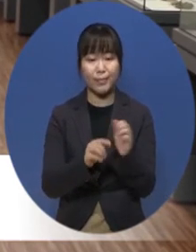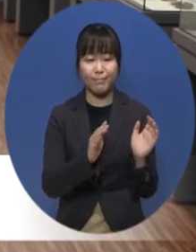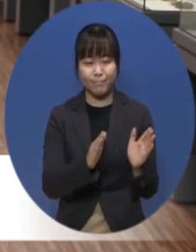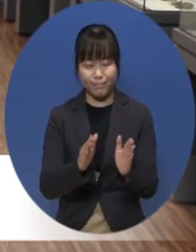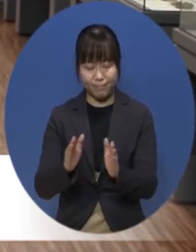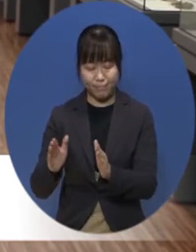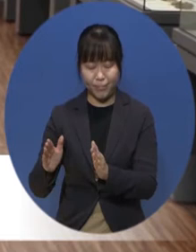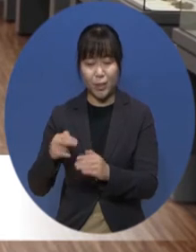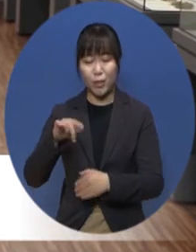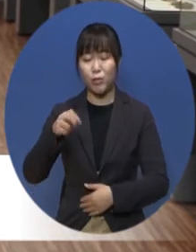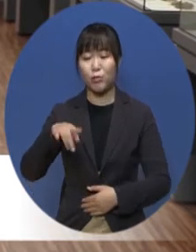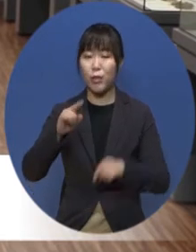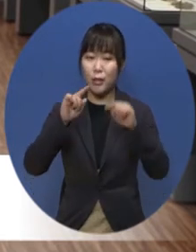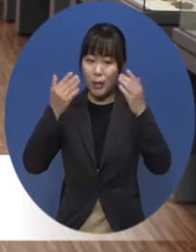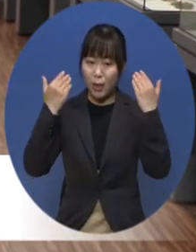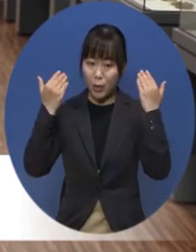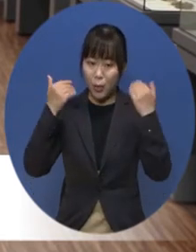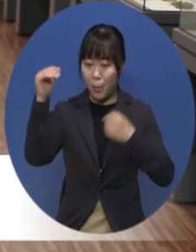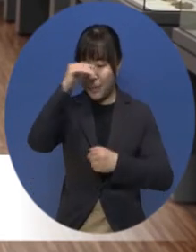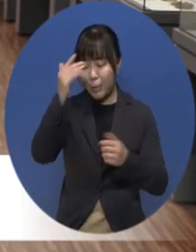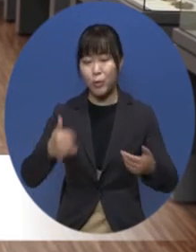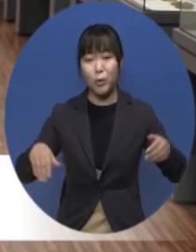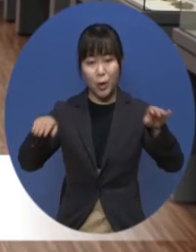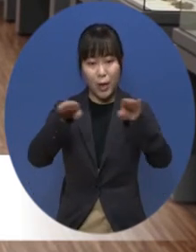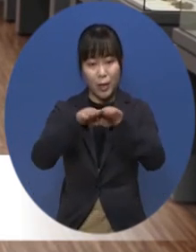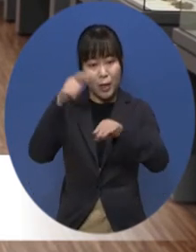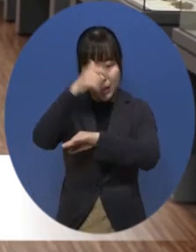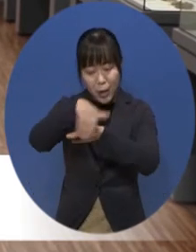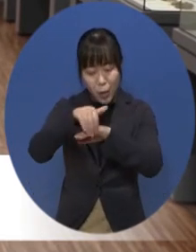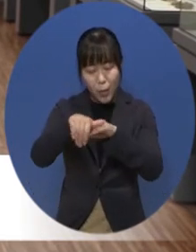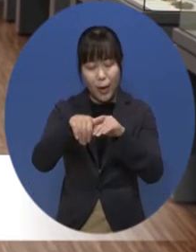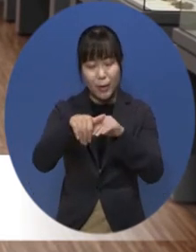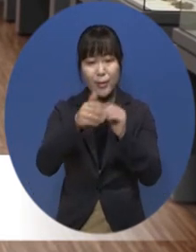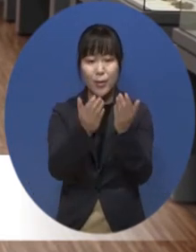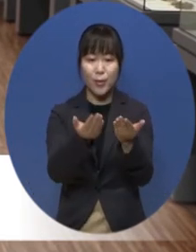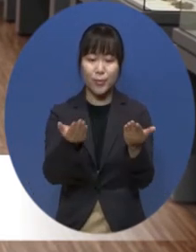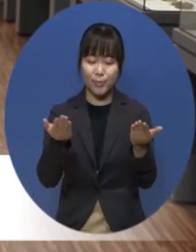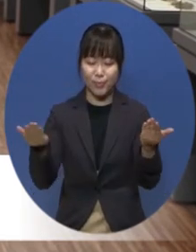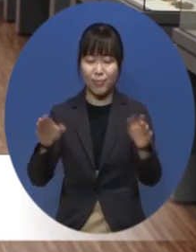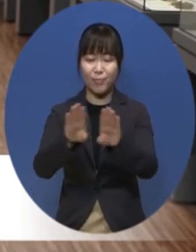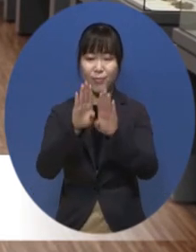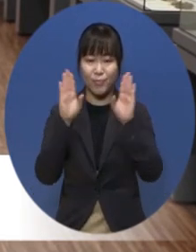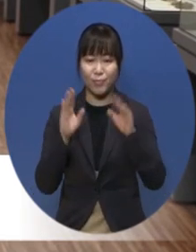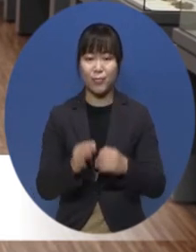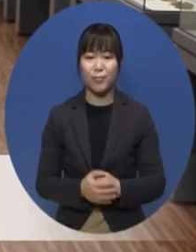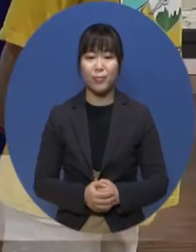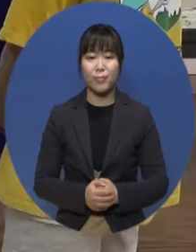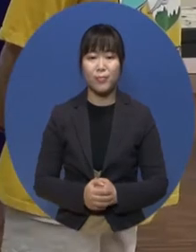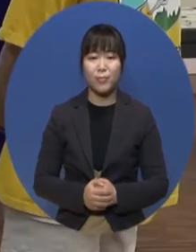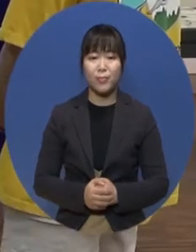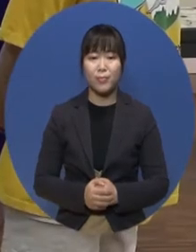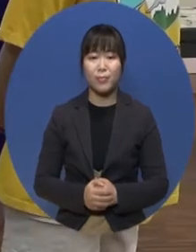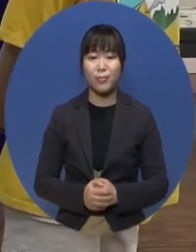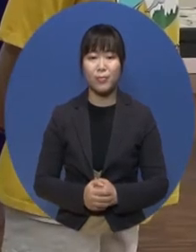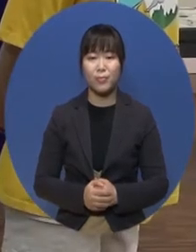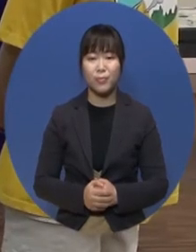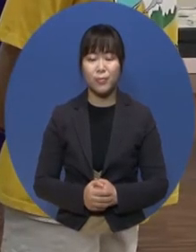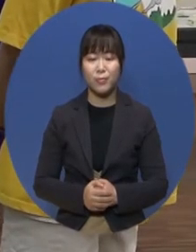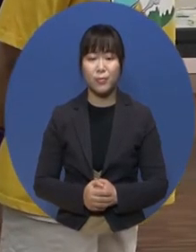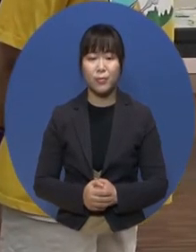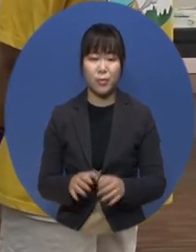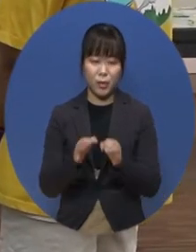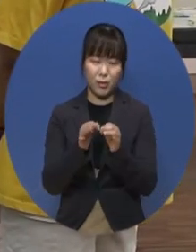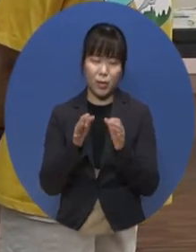총 정리해서 이번에 순천대 박물관의 기획전으로 이렇게 전시회를 열게 되었습니다. 그동안